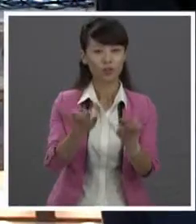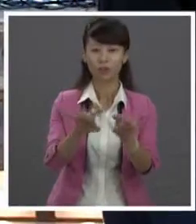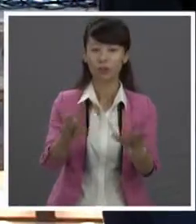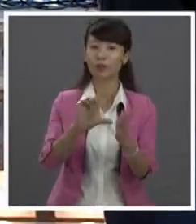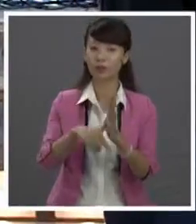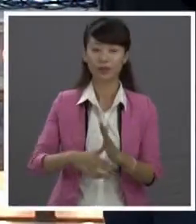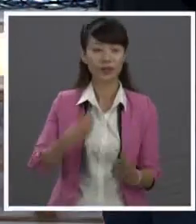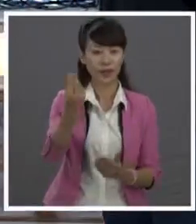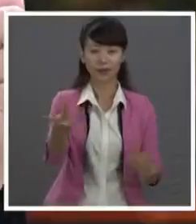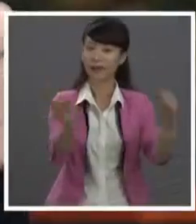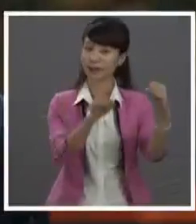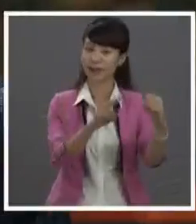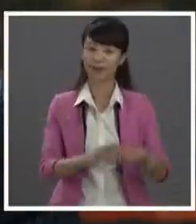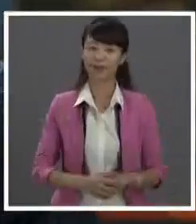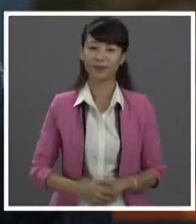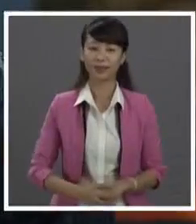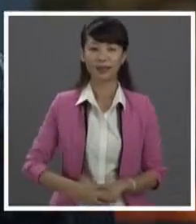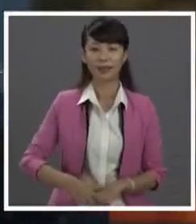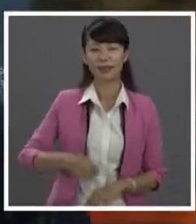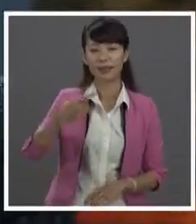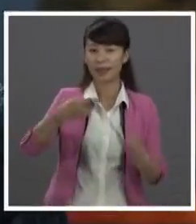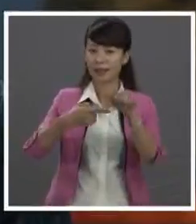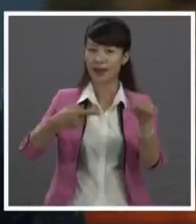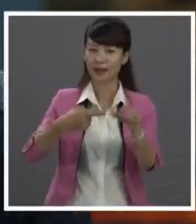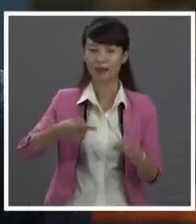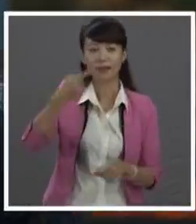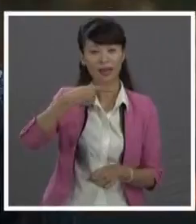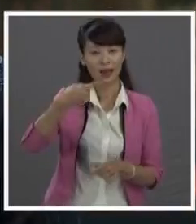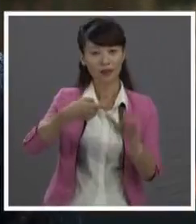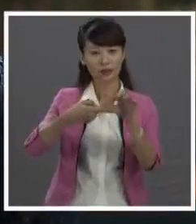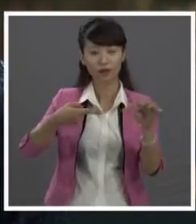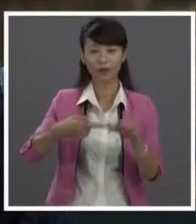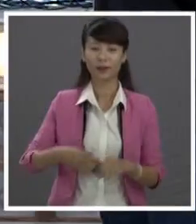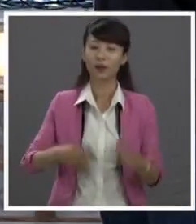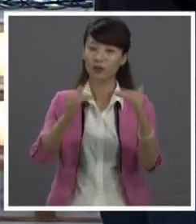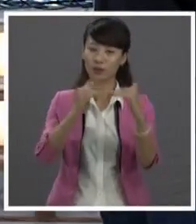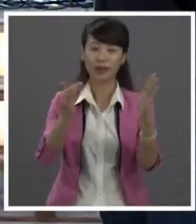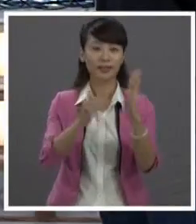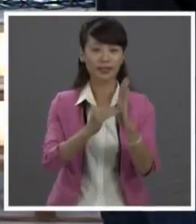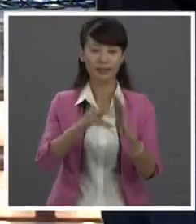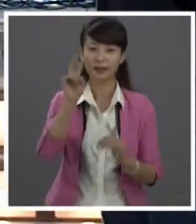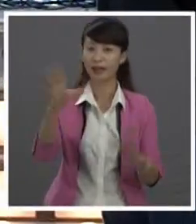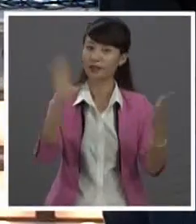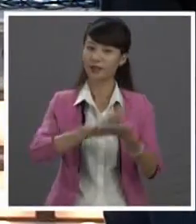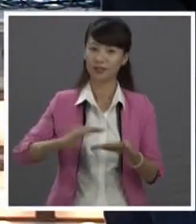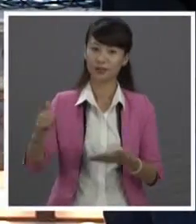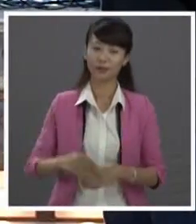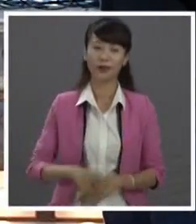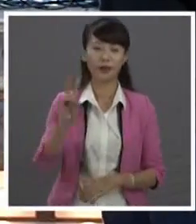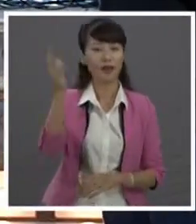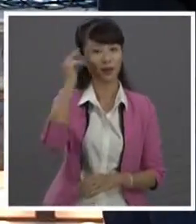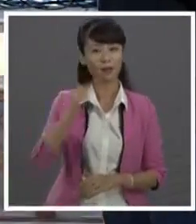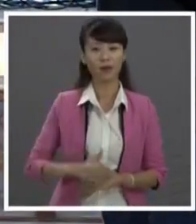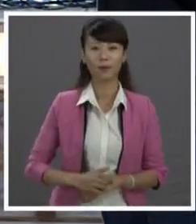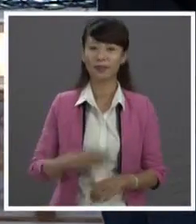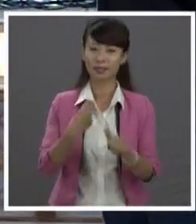看。牙膏、牙刷、桌子、椅子，要让他看得很清楚。看明白以后